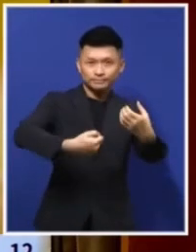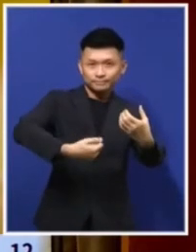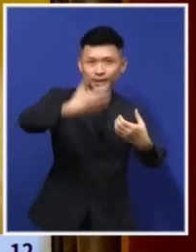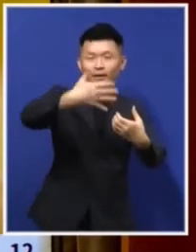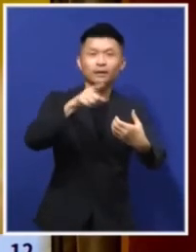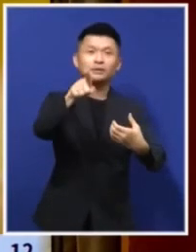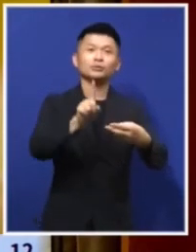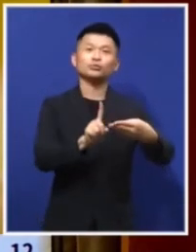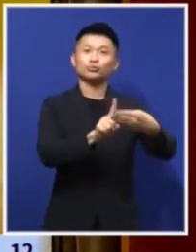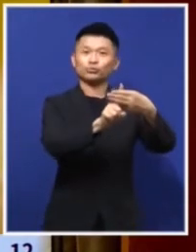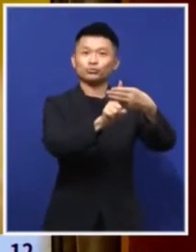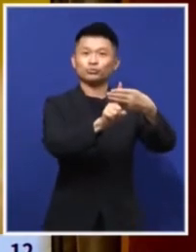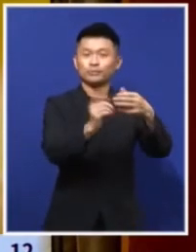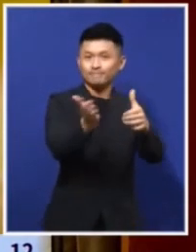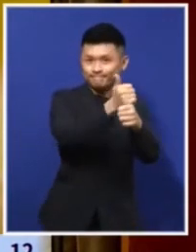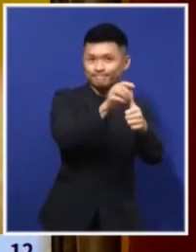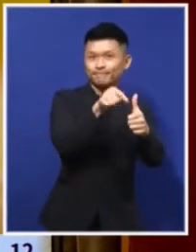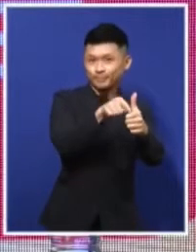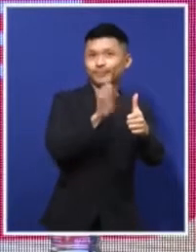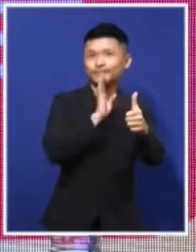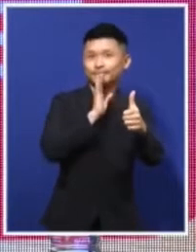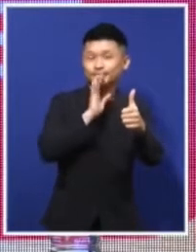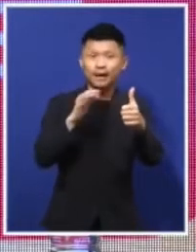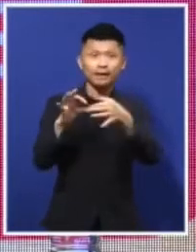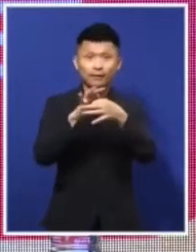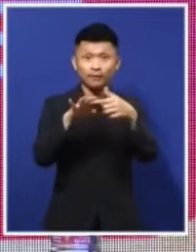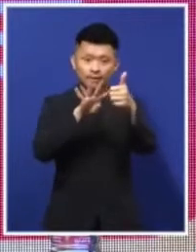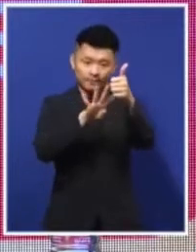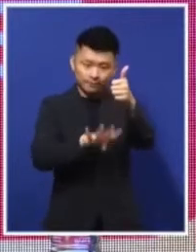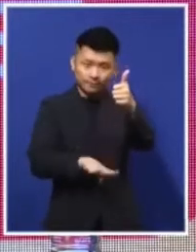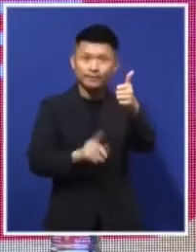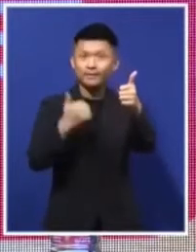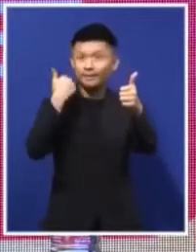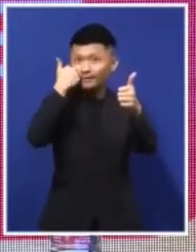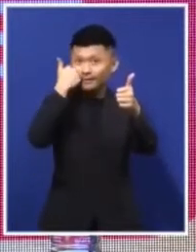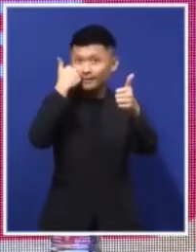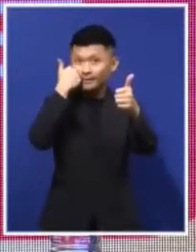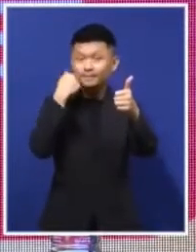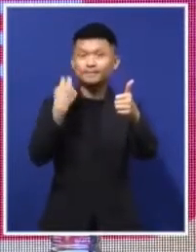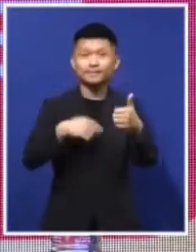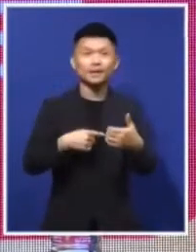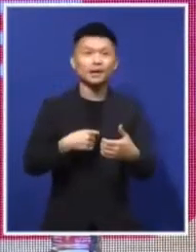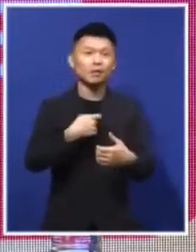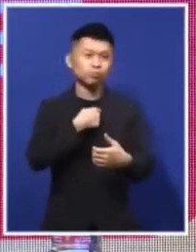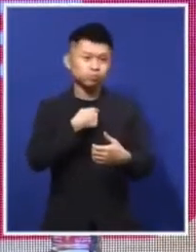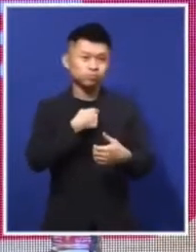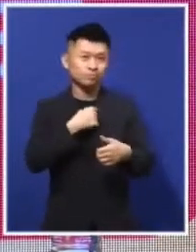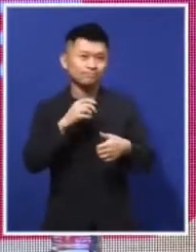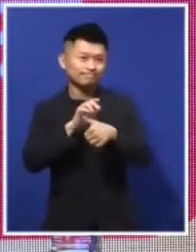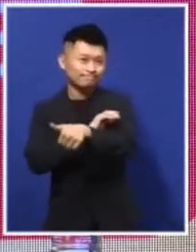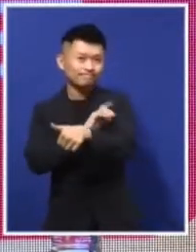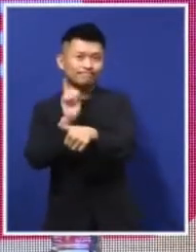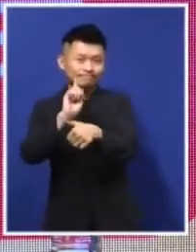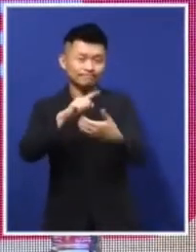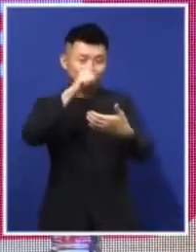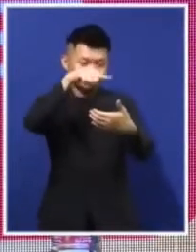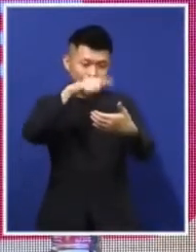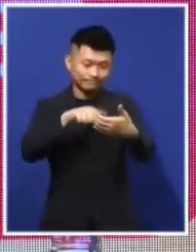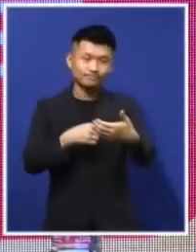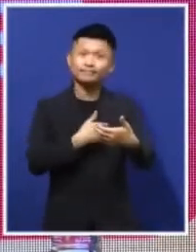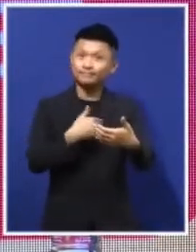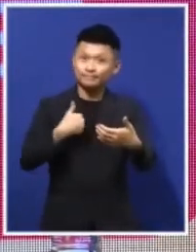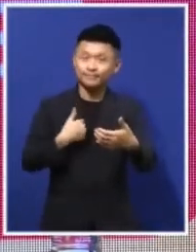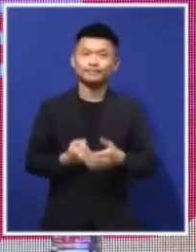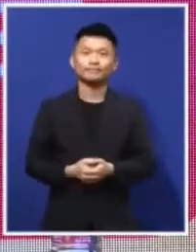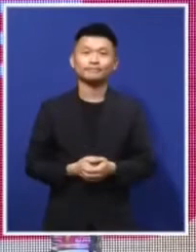主绑人共同绑定人的这些相关的讯息，然后同样的就是勾你要加入哪些部会的加码券。好，